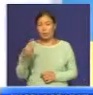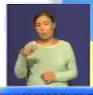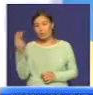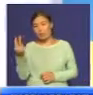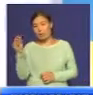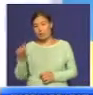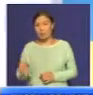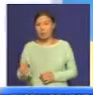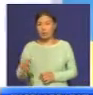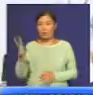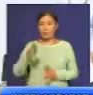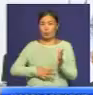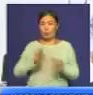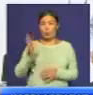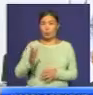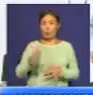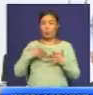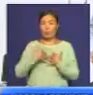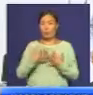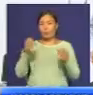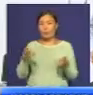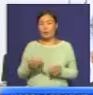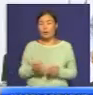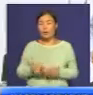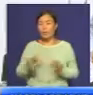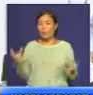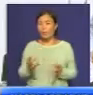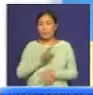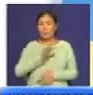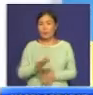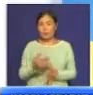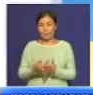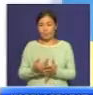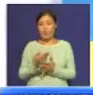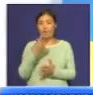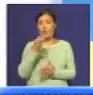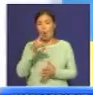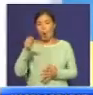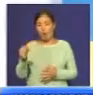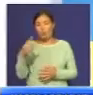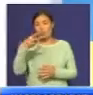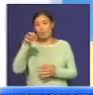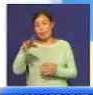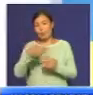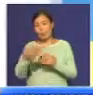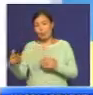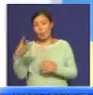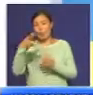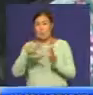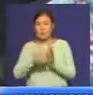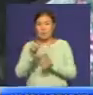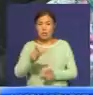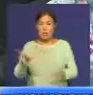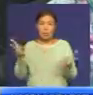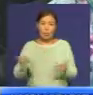20-22-нің жоғары болуы керек. Қайғылы жағдай қауіпсіздік шараларын сақтамағаннан болады. Мәселен, Шора каналында 20 жыл ішінде 38 адам мерт